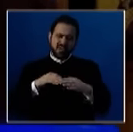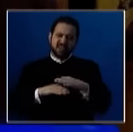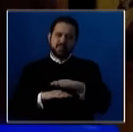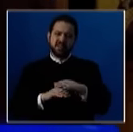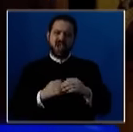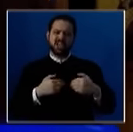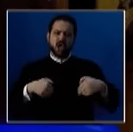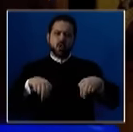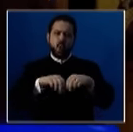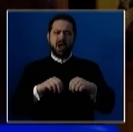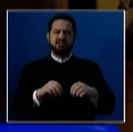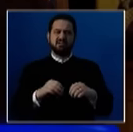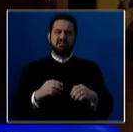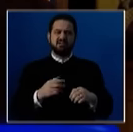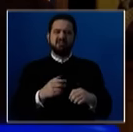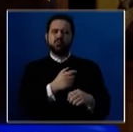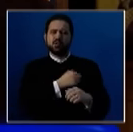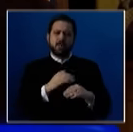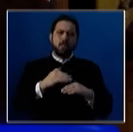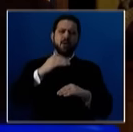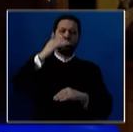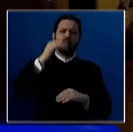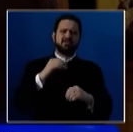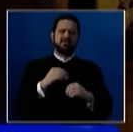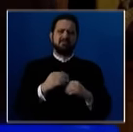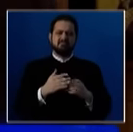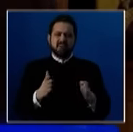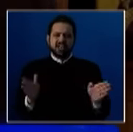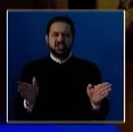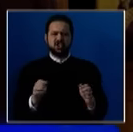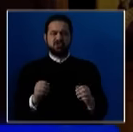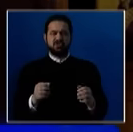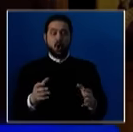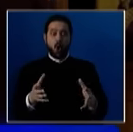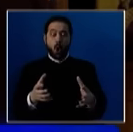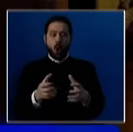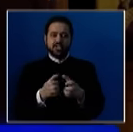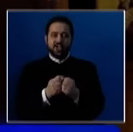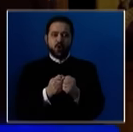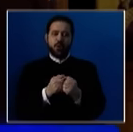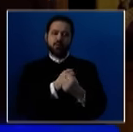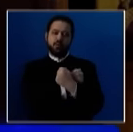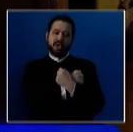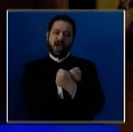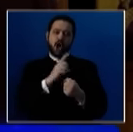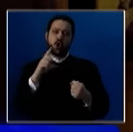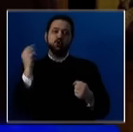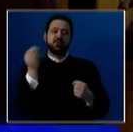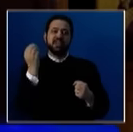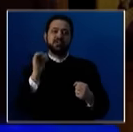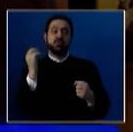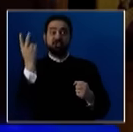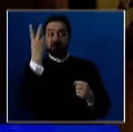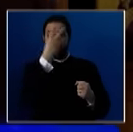Dumnezeu, cât putem mai mult și mai onești, mai deschiși, ne vom molipsi de la El și